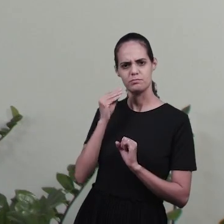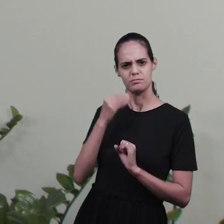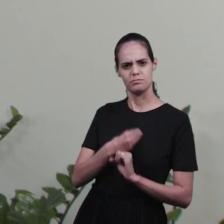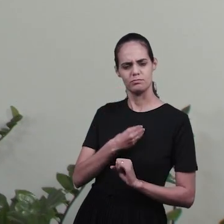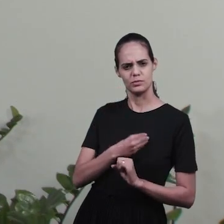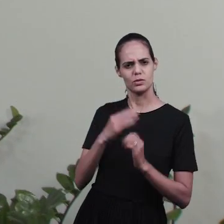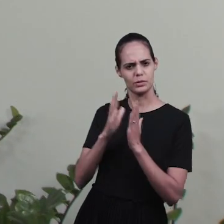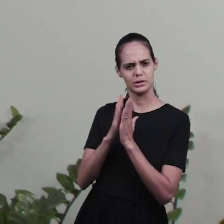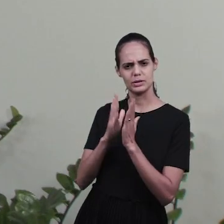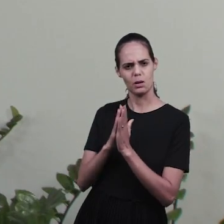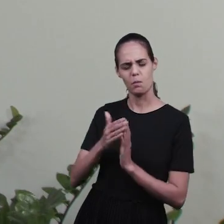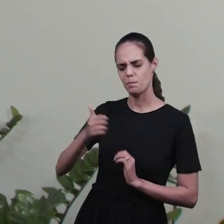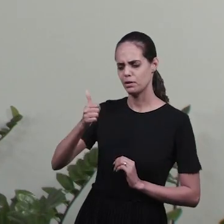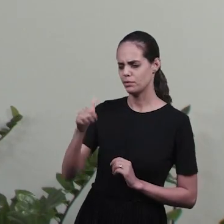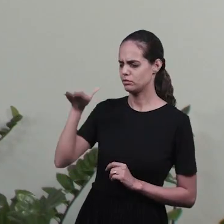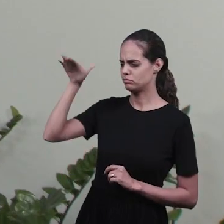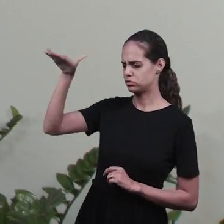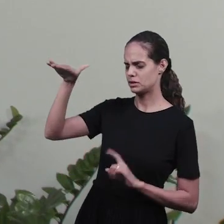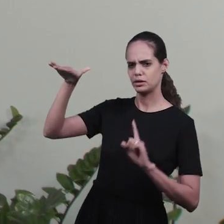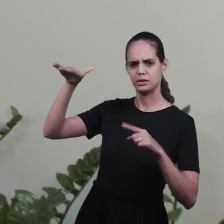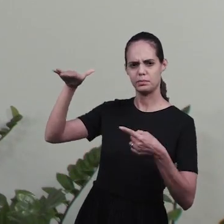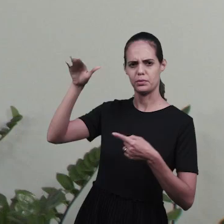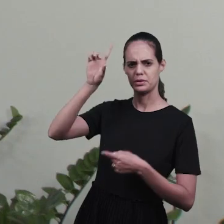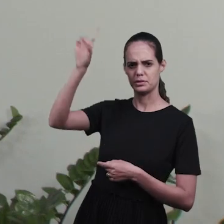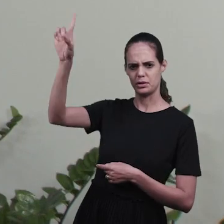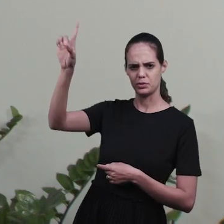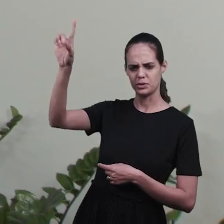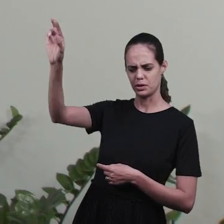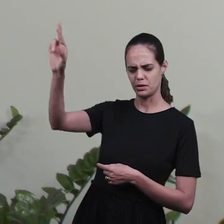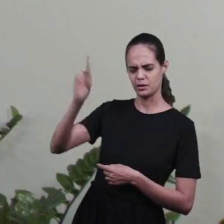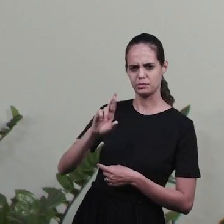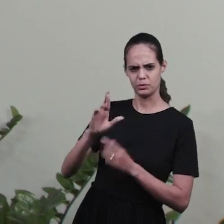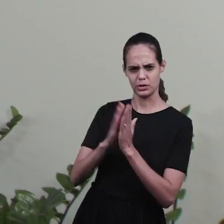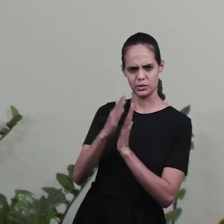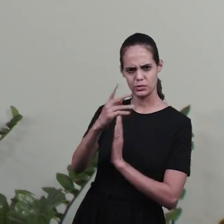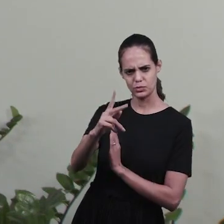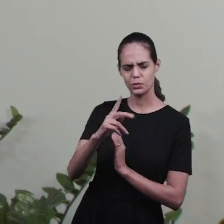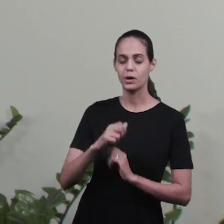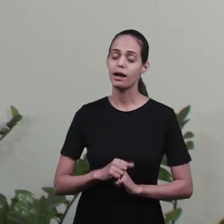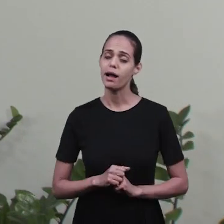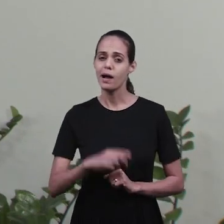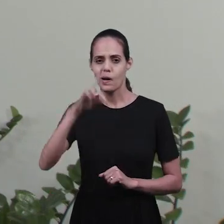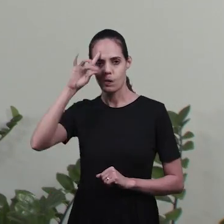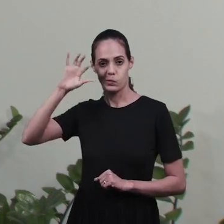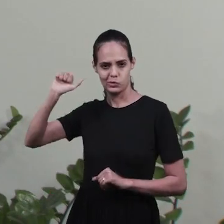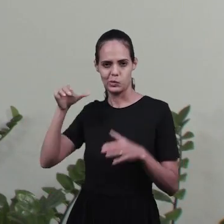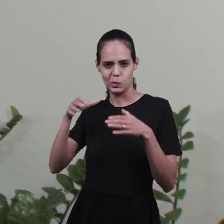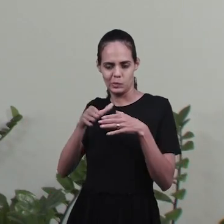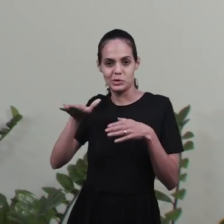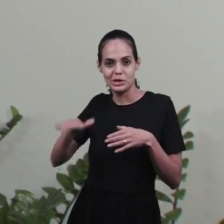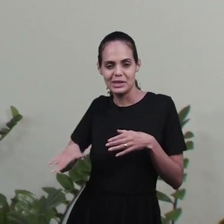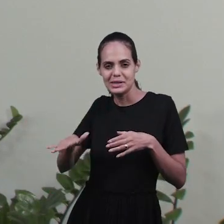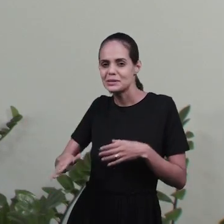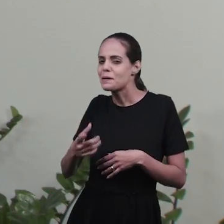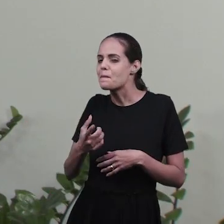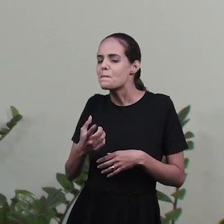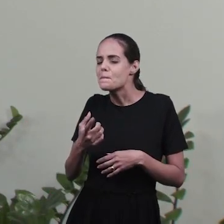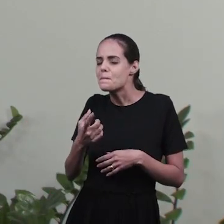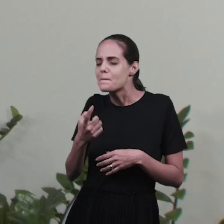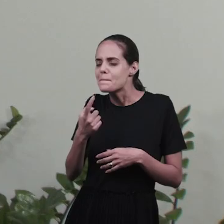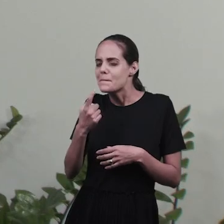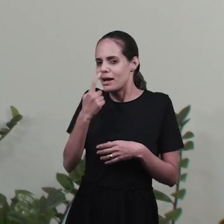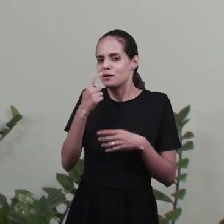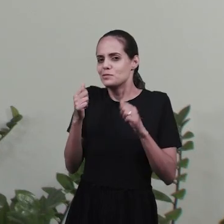prière. Est-ce que vous avez besoin de grandir d'abord afin que Dieu puisse entendre votre prière? Euh, un moment, un